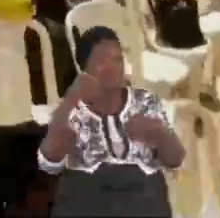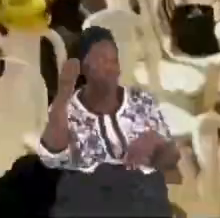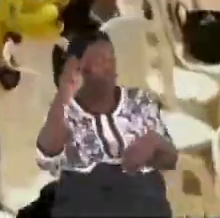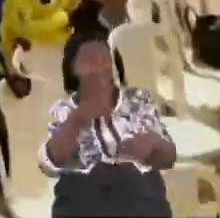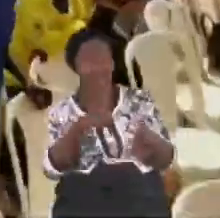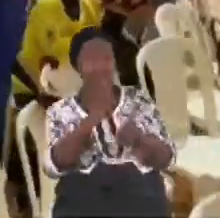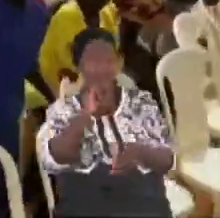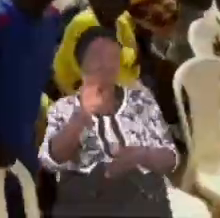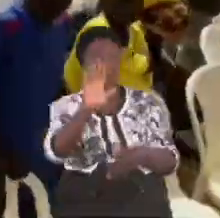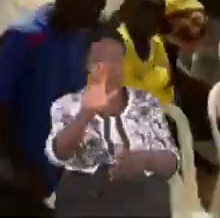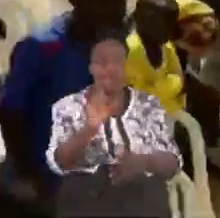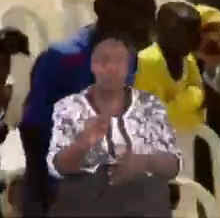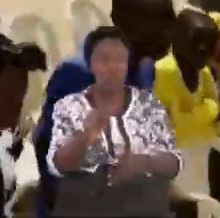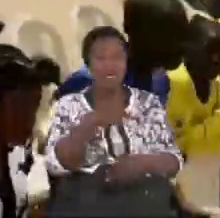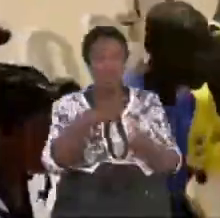Et ça vient pour toi.